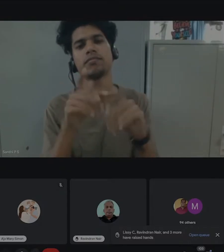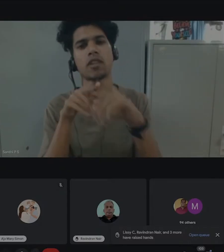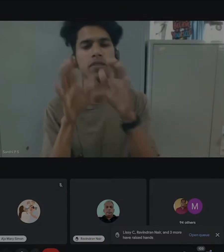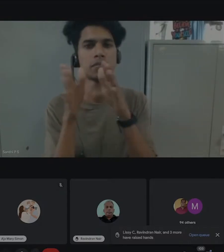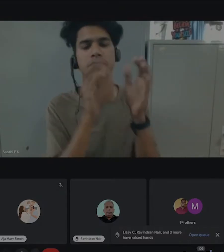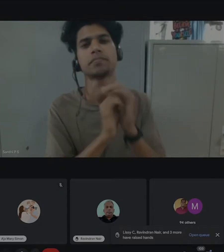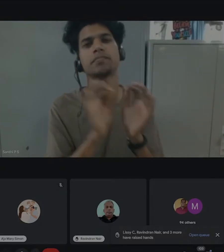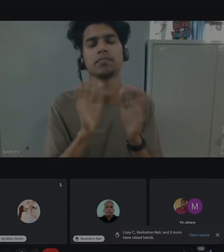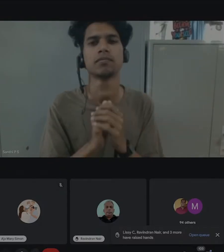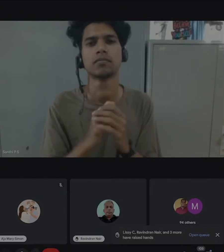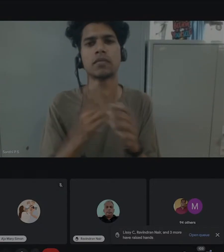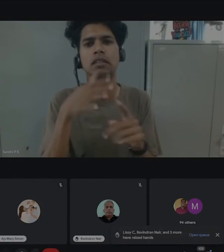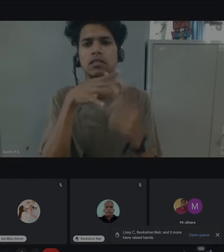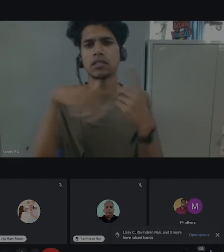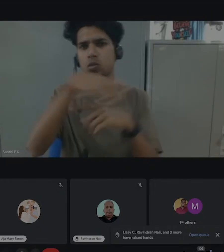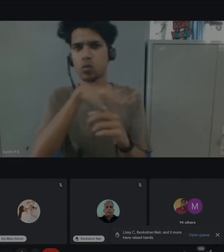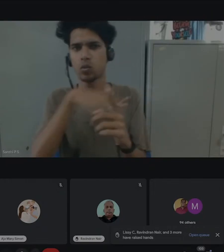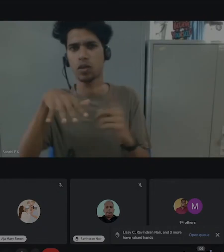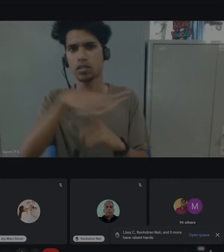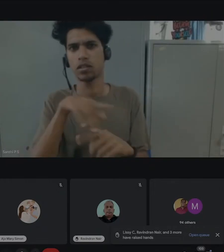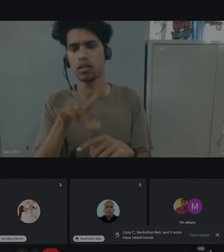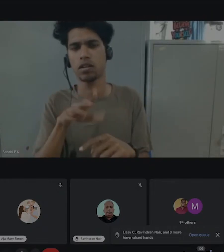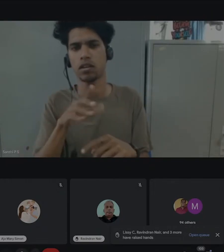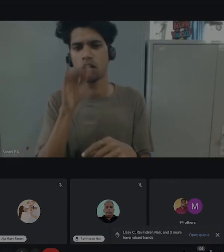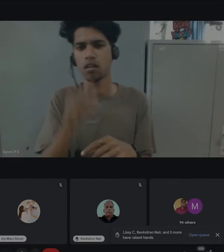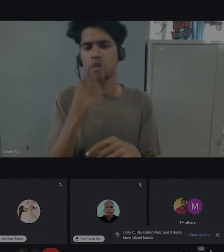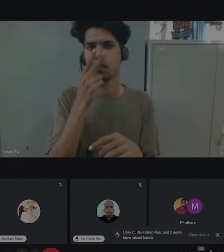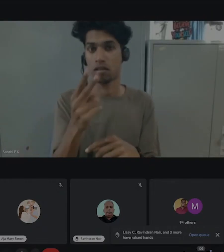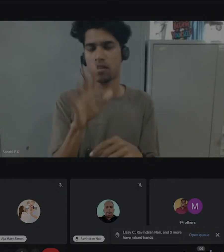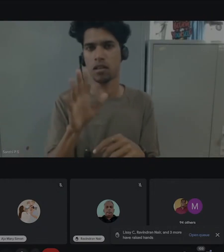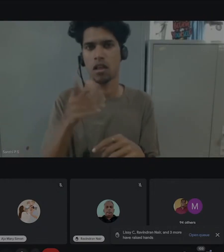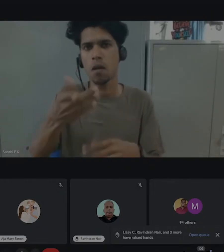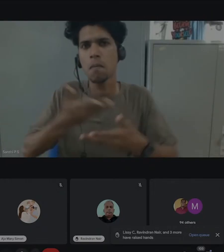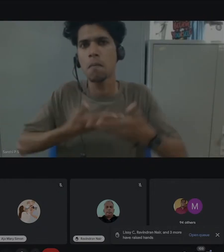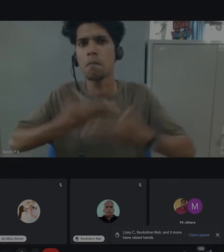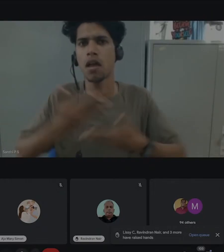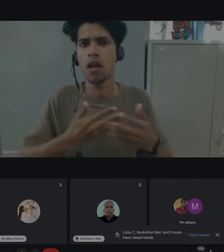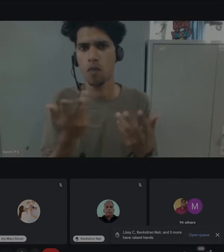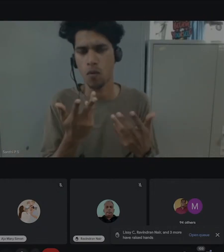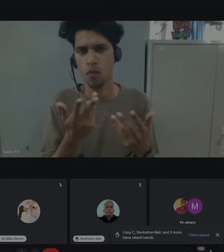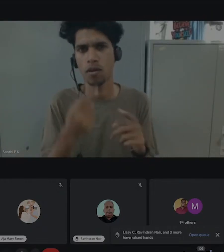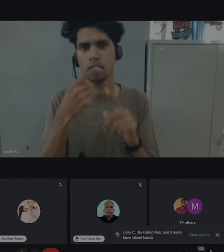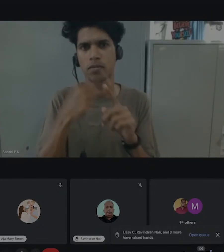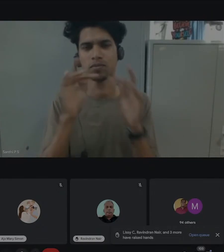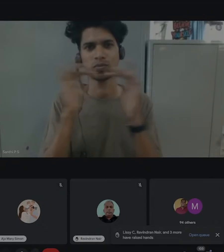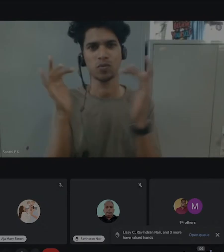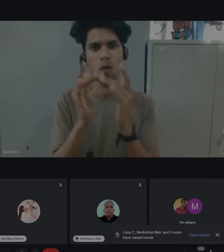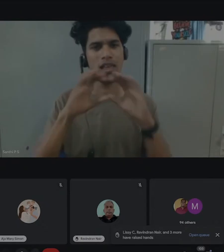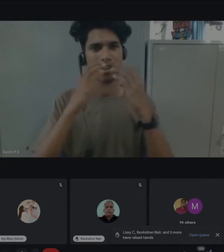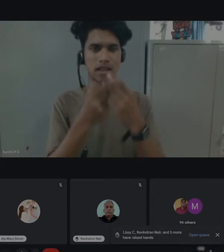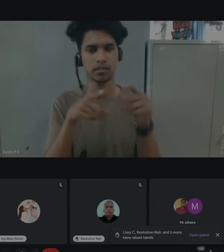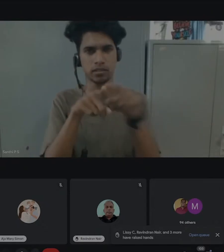ഓരോ സാഹചര്യത്തിലും എങ്ങനെയാണ് കുട്ടി ബിഹേവ് ചെയ്യുന്നത്. കാര്യം ഇപ്പോ ഓൺലൈൻ ക്ലാസ് ഒരുപാട് പേര് ഒരുമിച്ചിരിക്കുന്ന ഒരു ക്ലാസ് ആണ്.